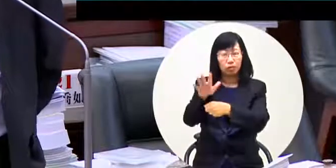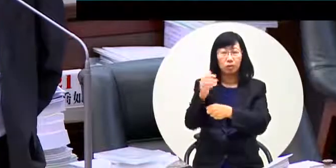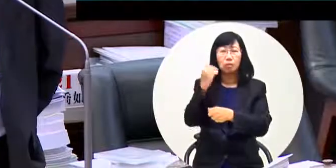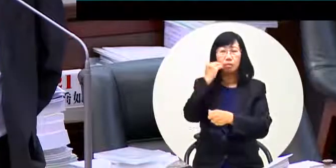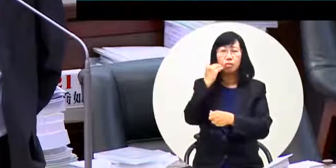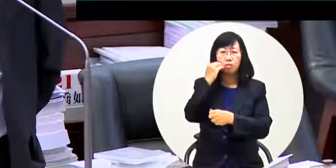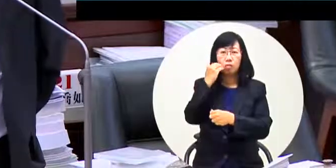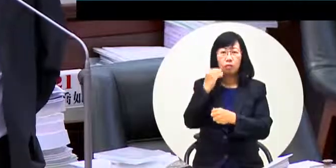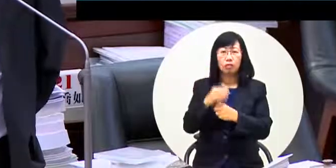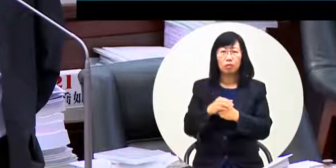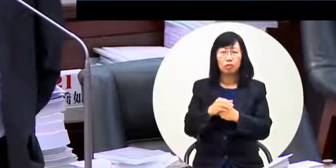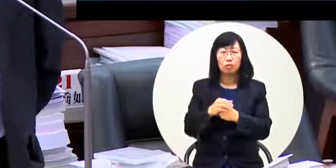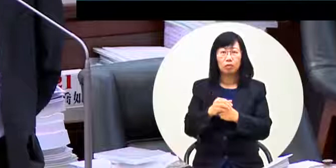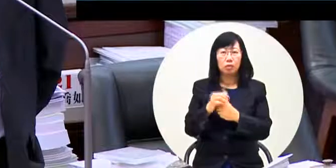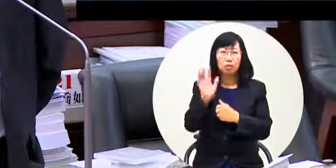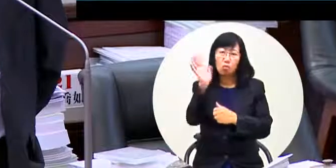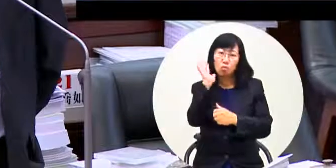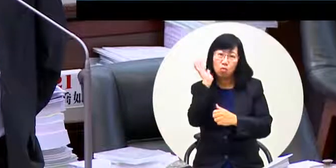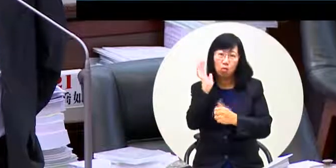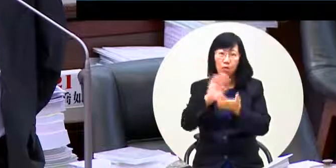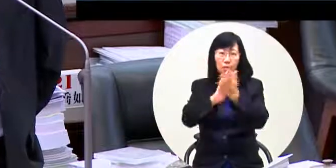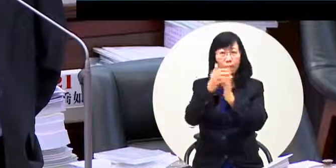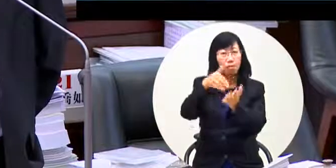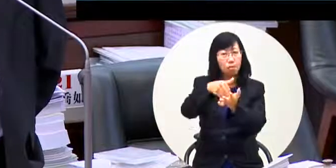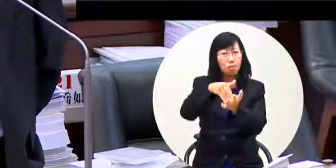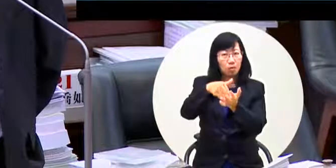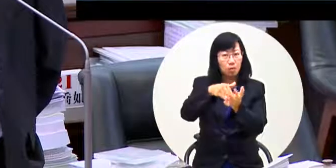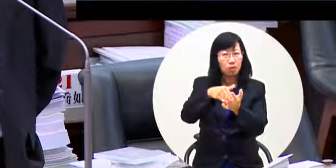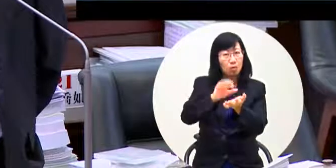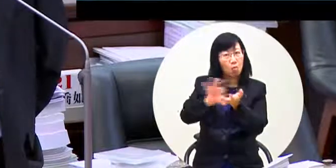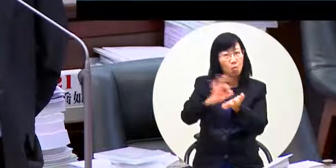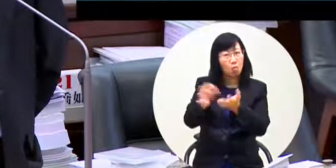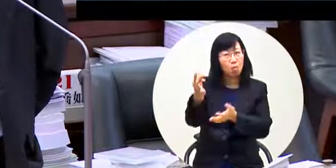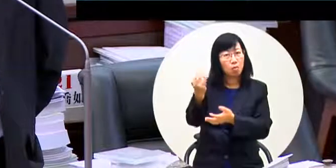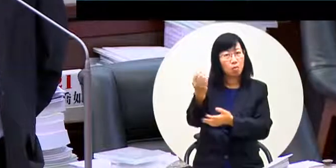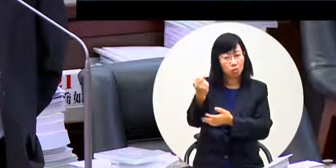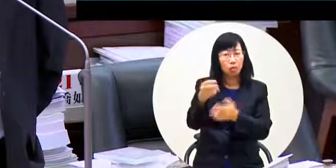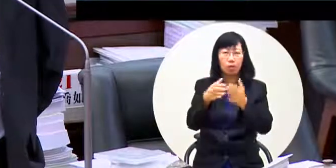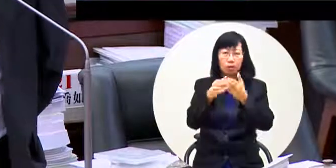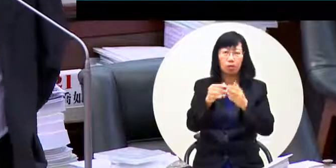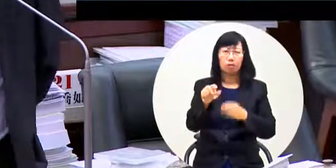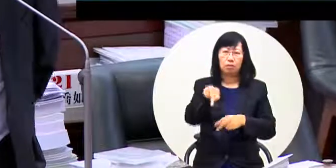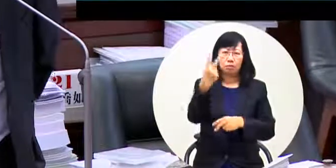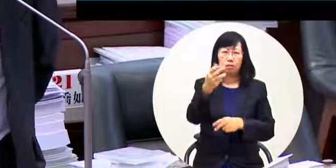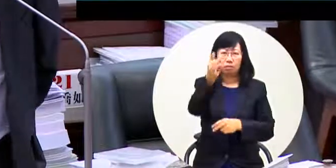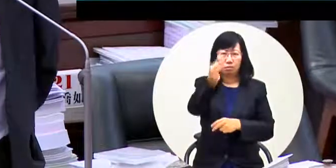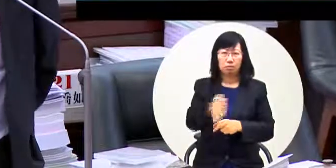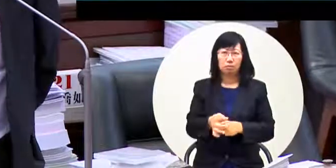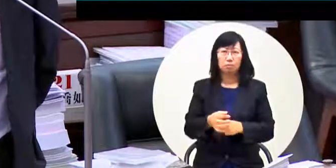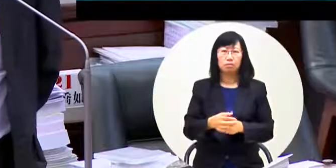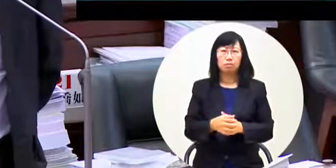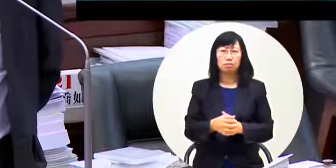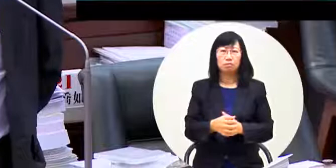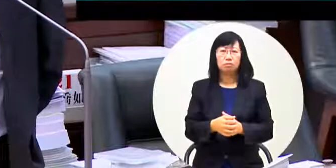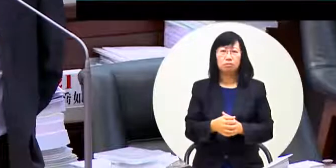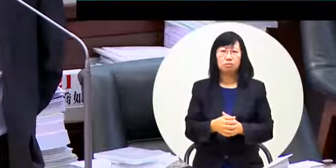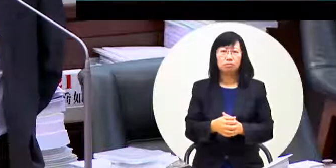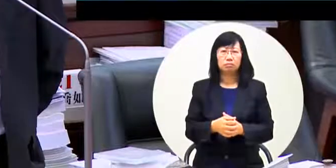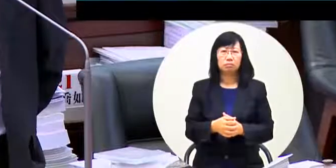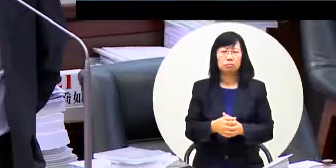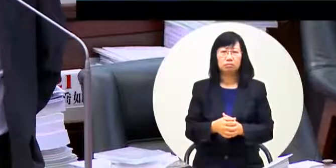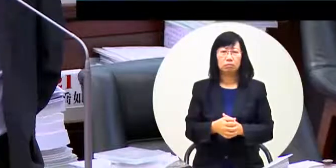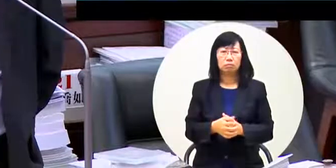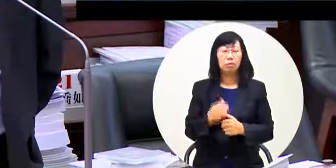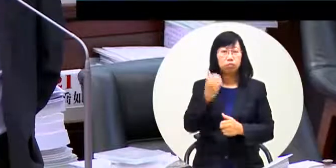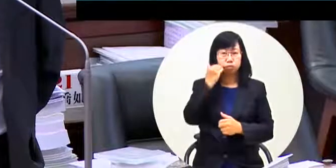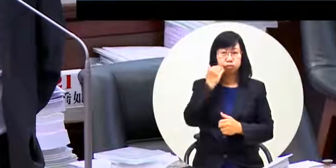少钱？甲市长报告，答案是200亿，200亿。好，如果咱若无爱开这200亿，